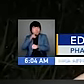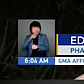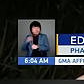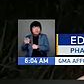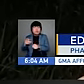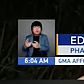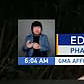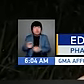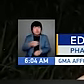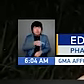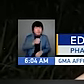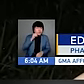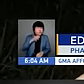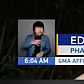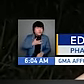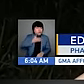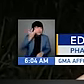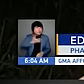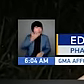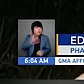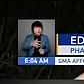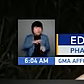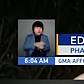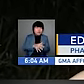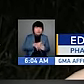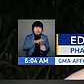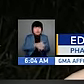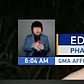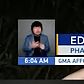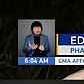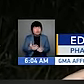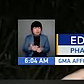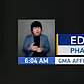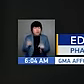Kaya yung isa nag-video, yung iba, hinaharang nila.